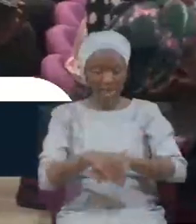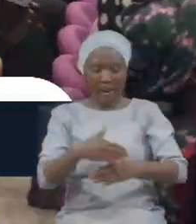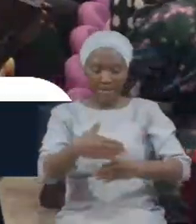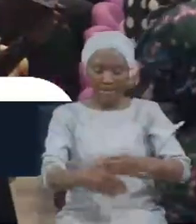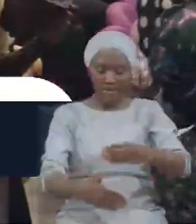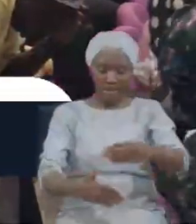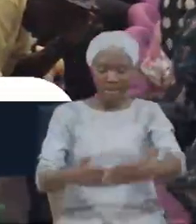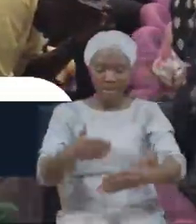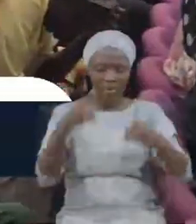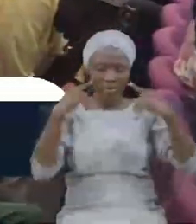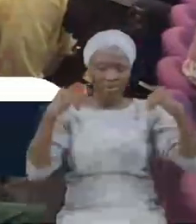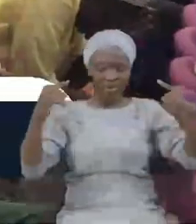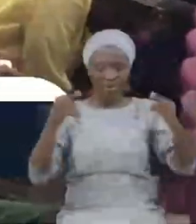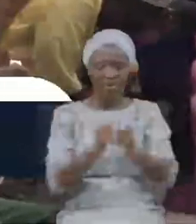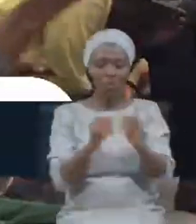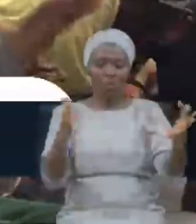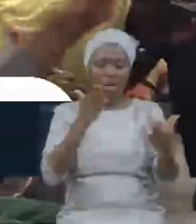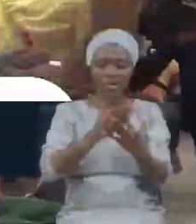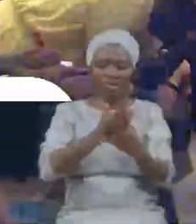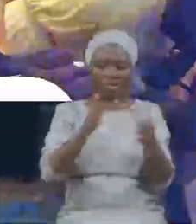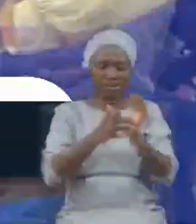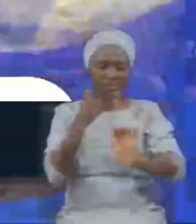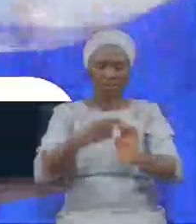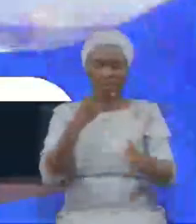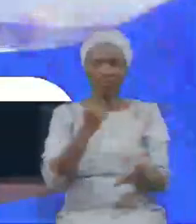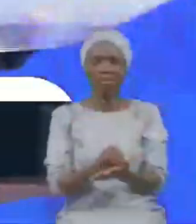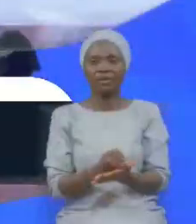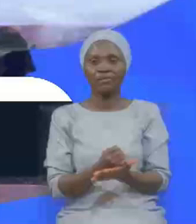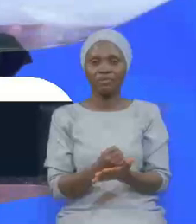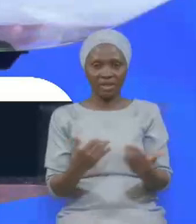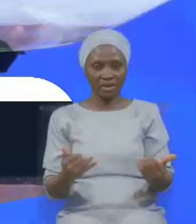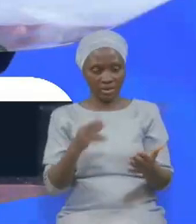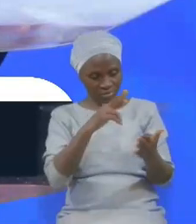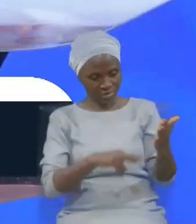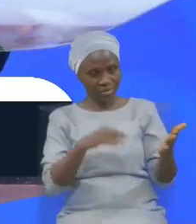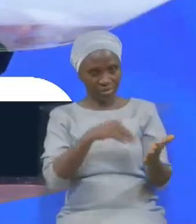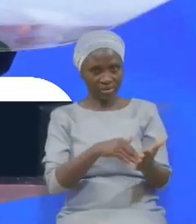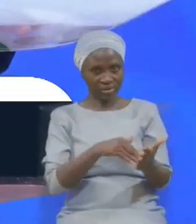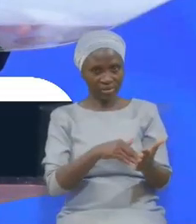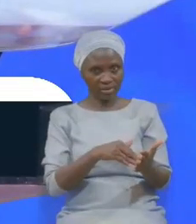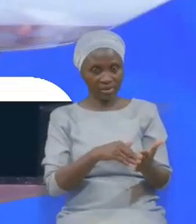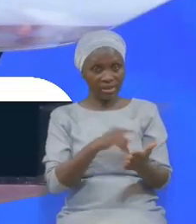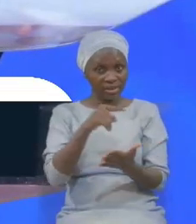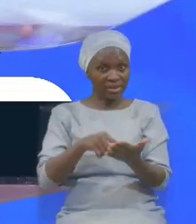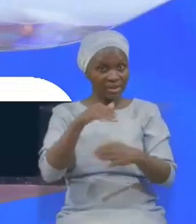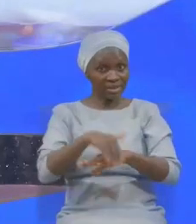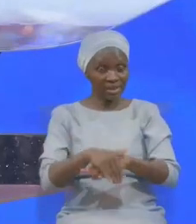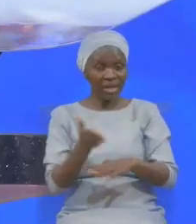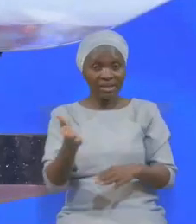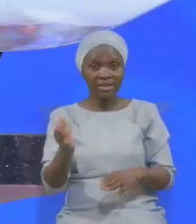sans obstacle au nom de Jésus-Christ. Voici ceci, ce soir, il y a la